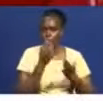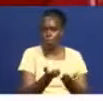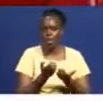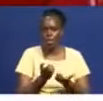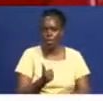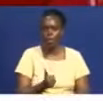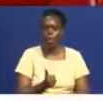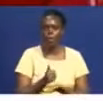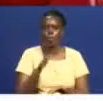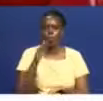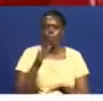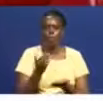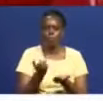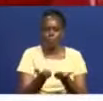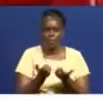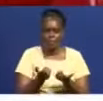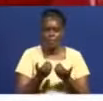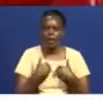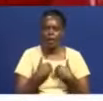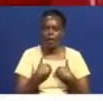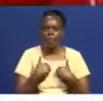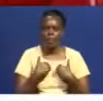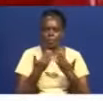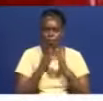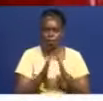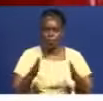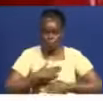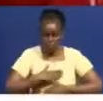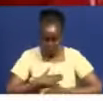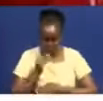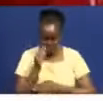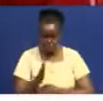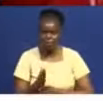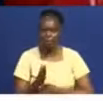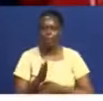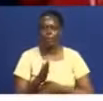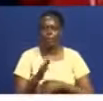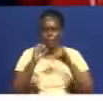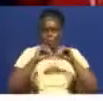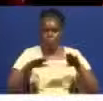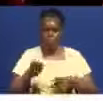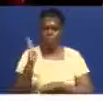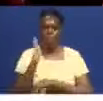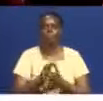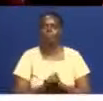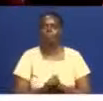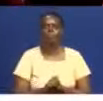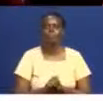wa zaidi. Kwa hayo mengi machache, nashukuru Be Speaker, na Mungu albariki taifa letu.